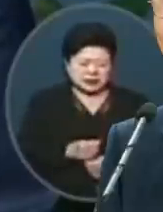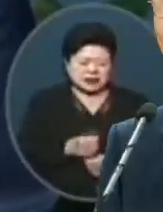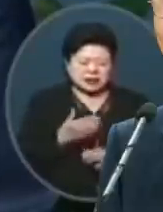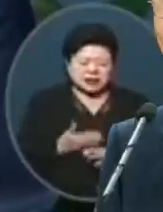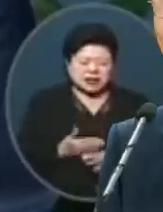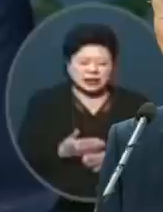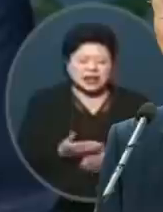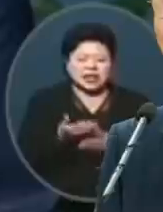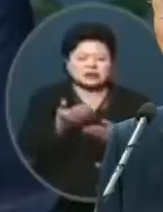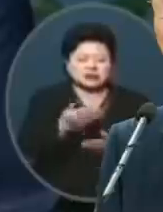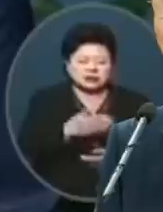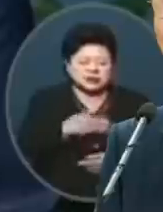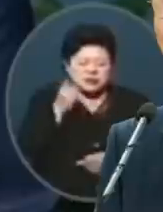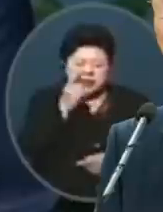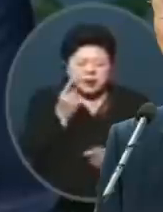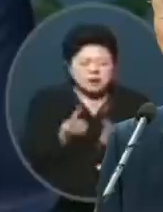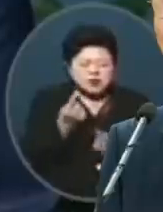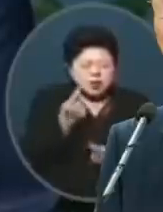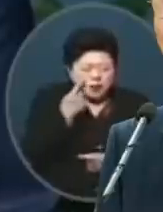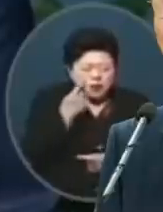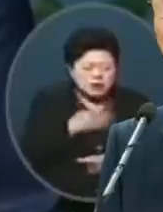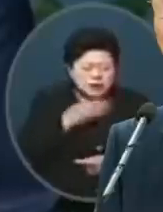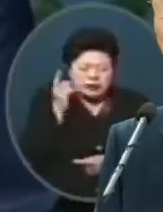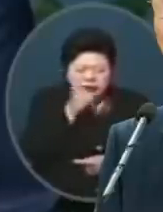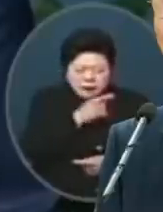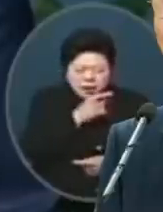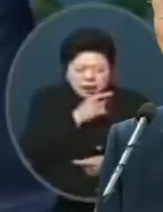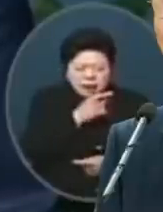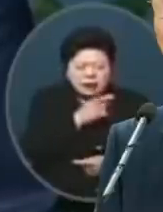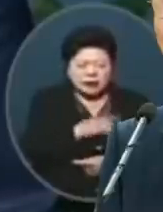되지만도 아벨이 자기보다